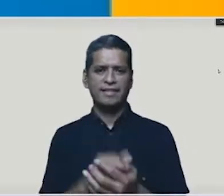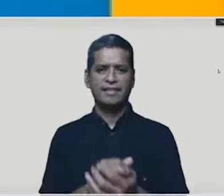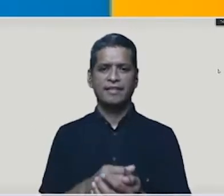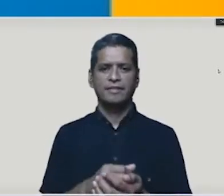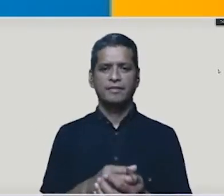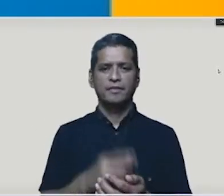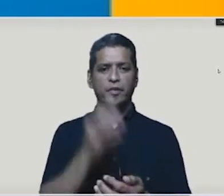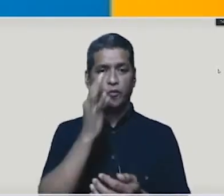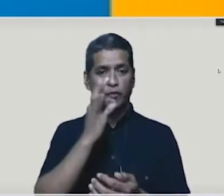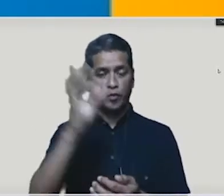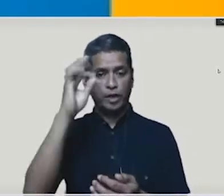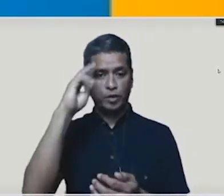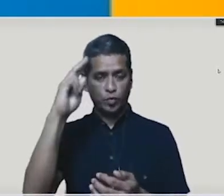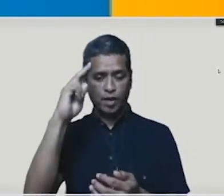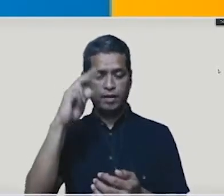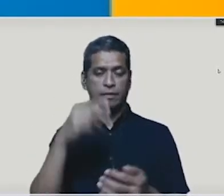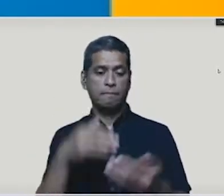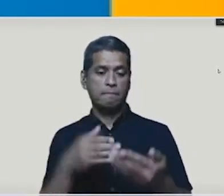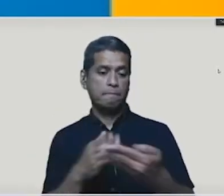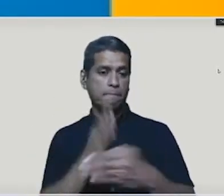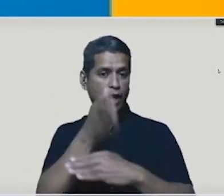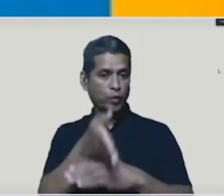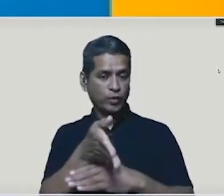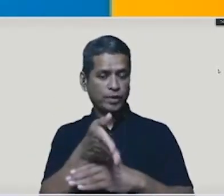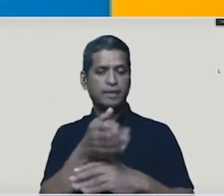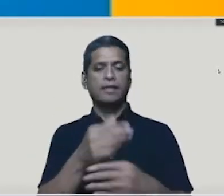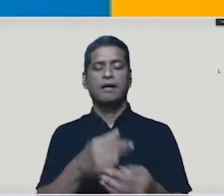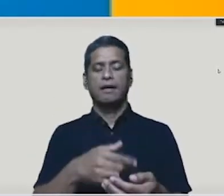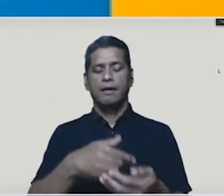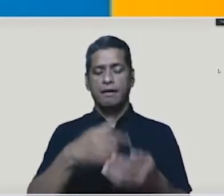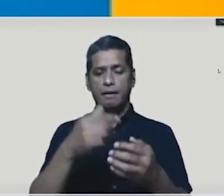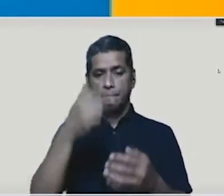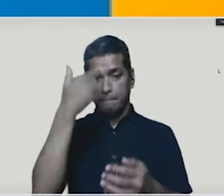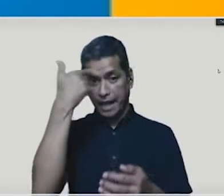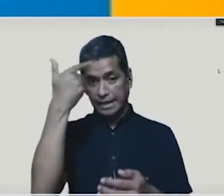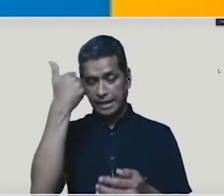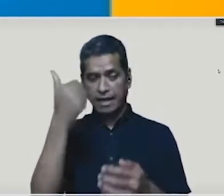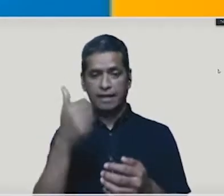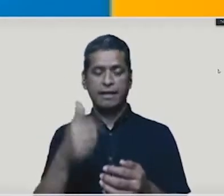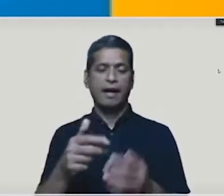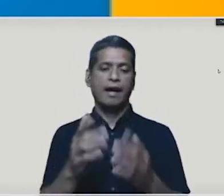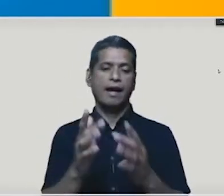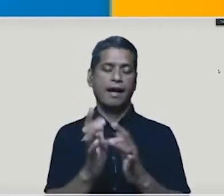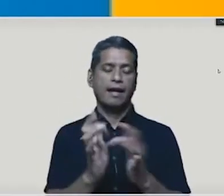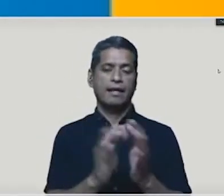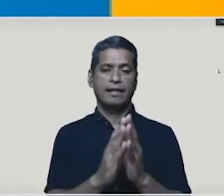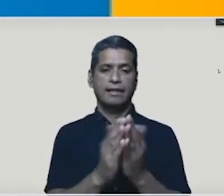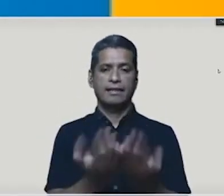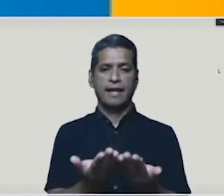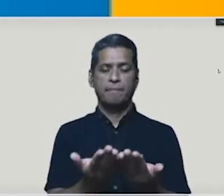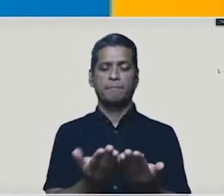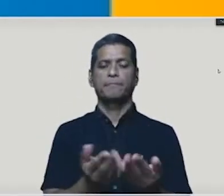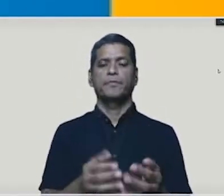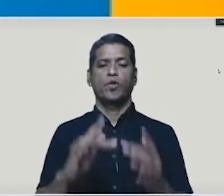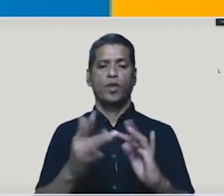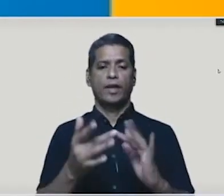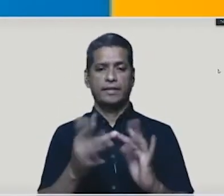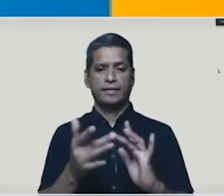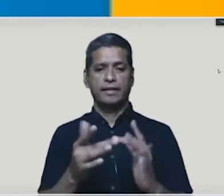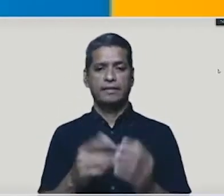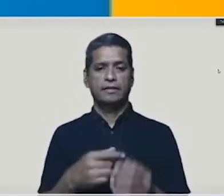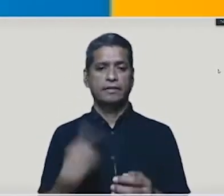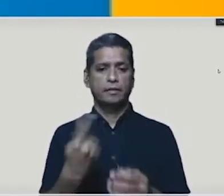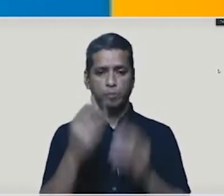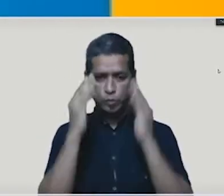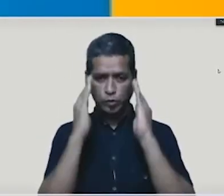melalui belajar Alkitab Interactive online dan tentu saja 6 rupakan satu berkat khusus bagi kita